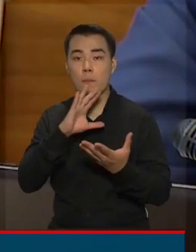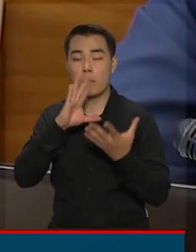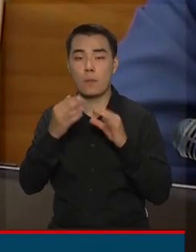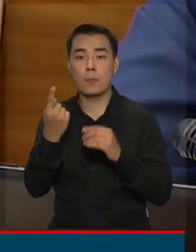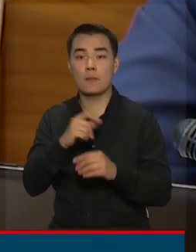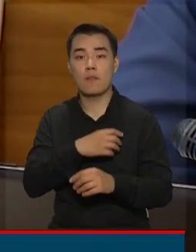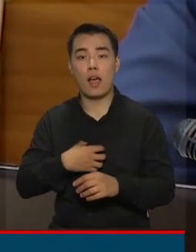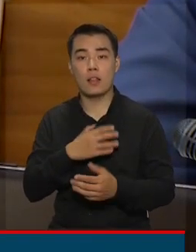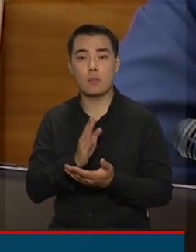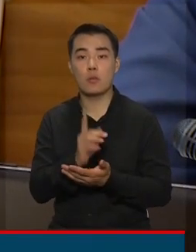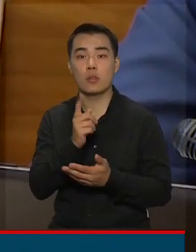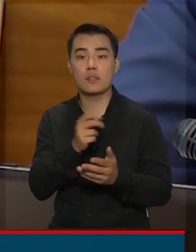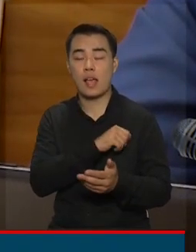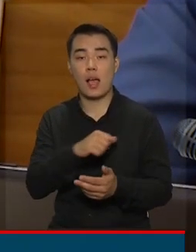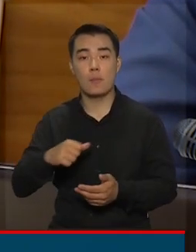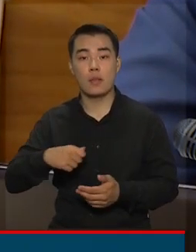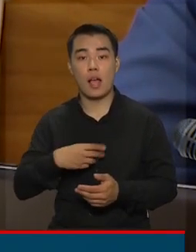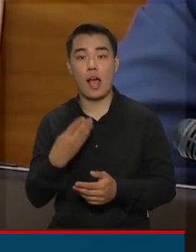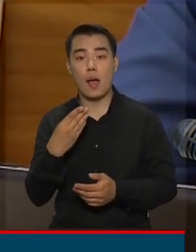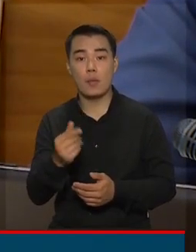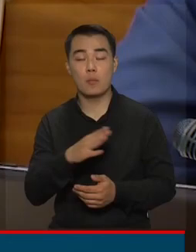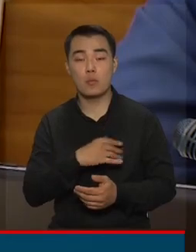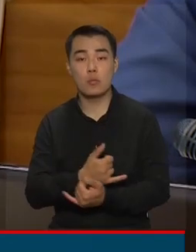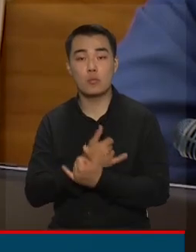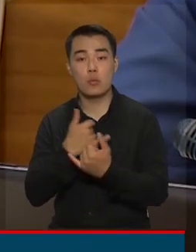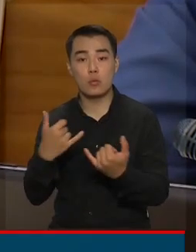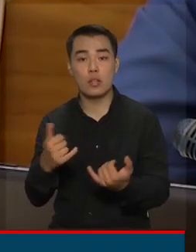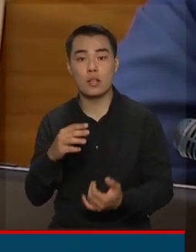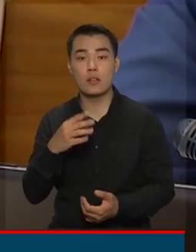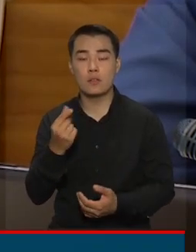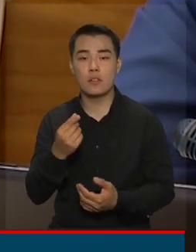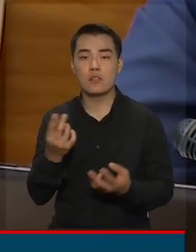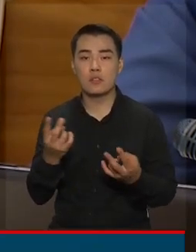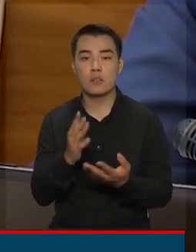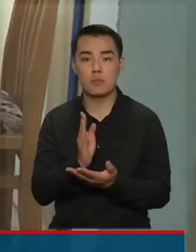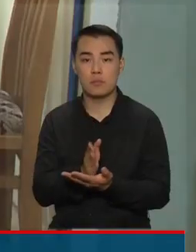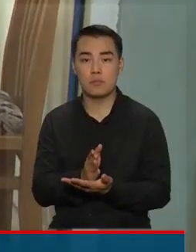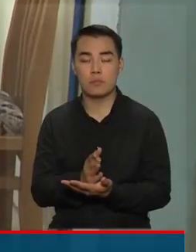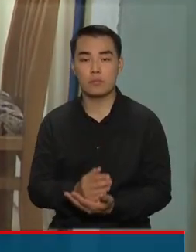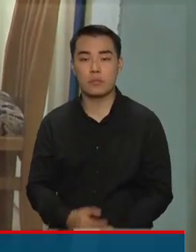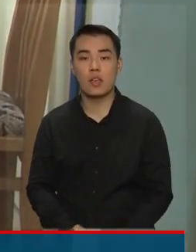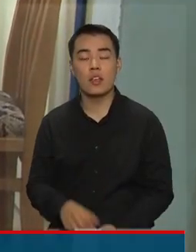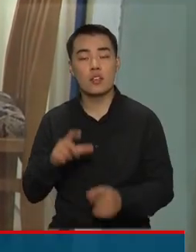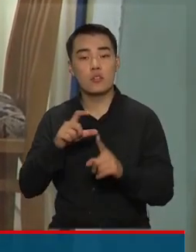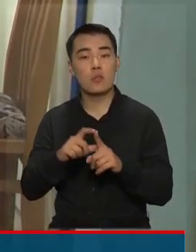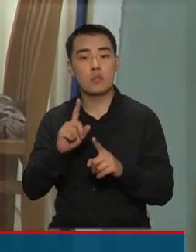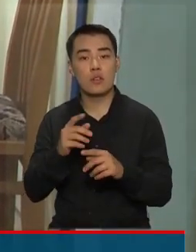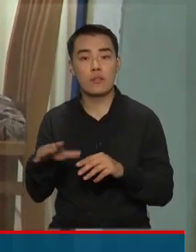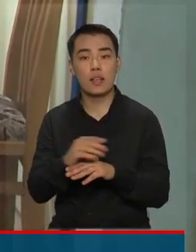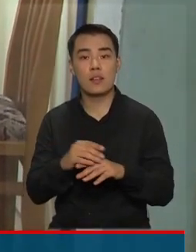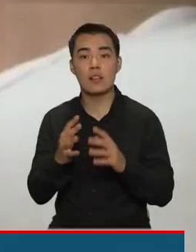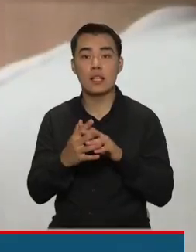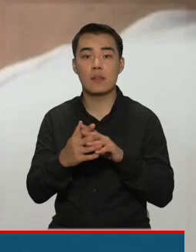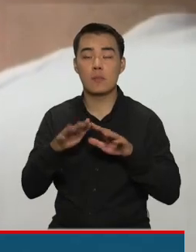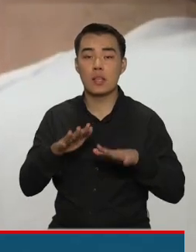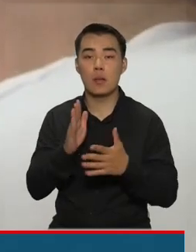очередь принимает только тех, кто самостоятельно оплачивает услуги. Им кэш нужен. Речь в данном случае идет о сельчанах, потому